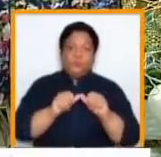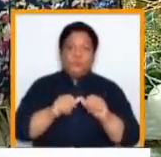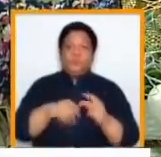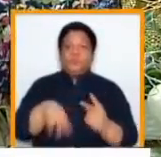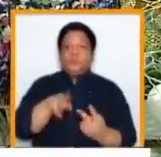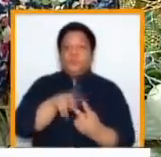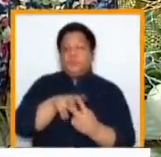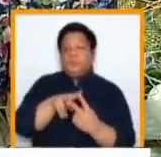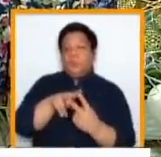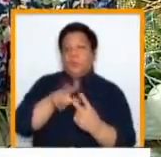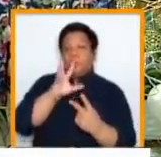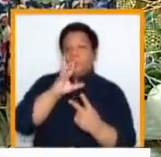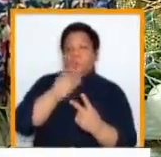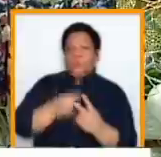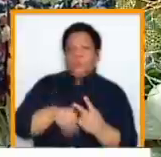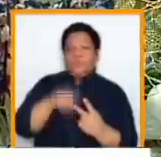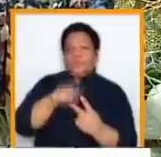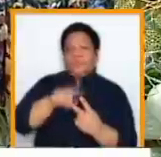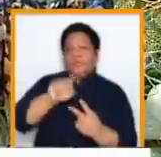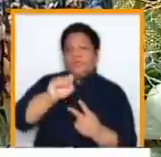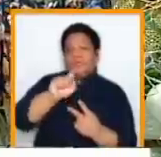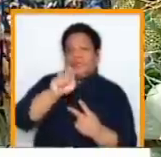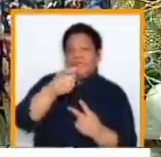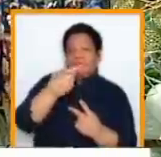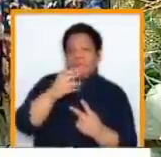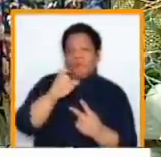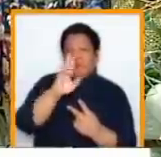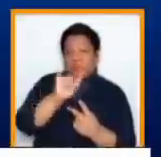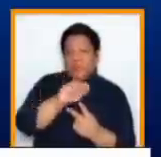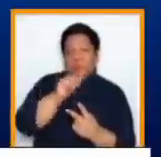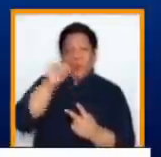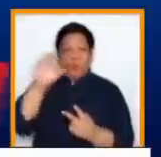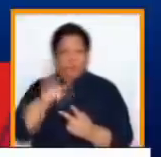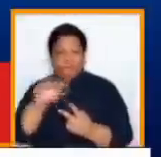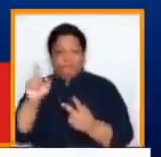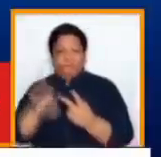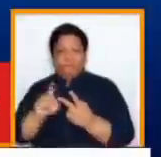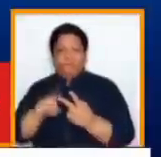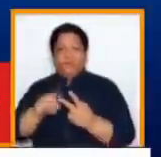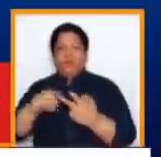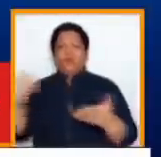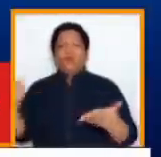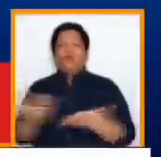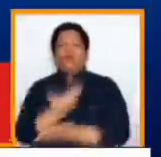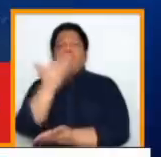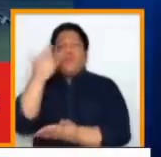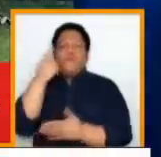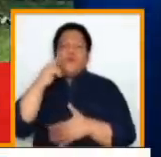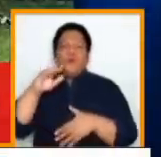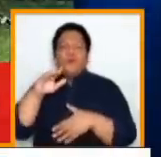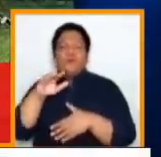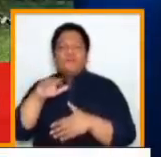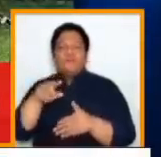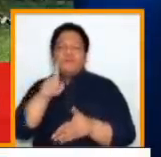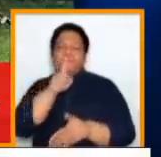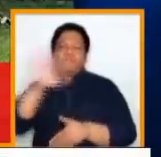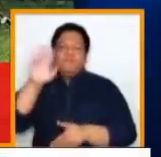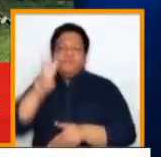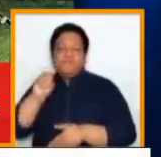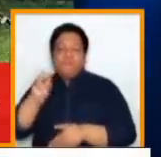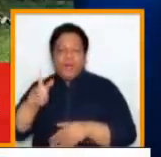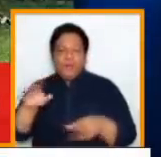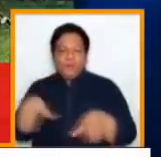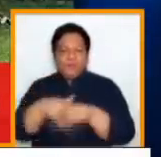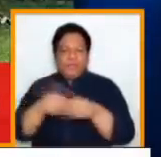superstar Steph Curry at misis niya na si Aisha. Sa litratong shinare ni Aisha sa kanyang IG, makikita sa ceremony